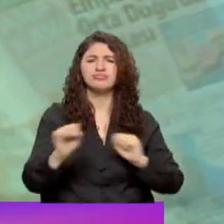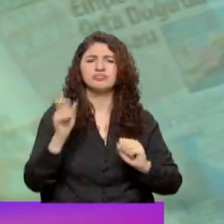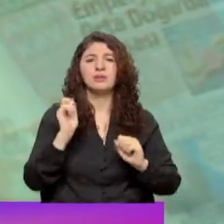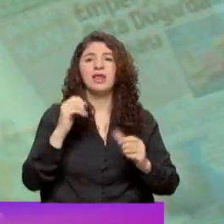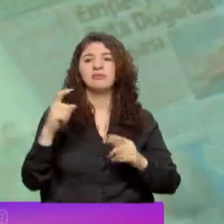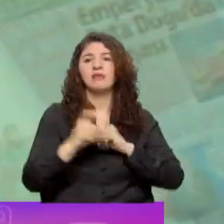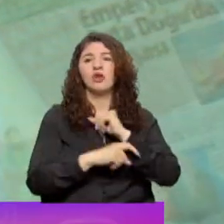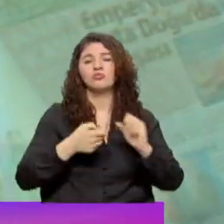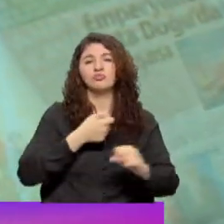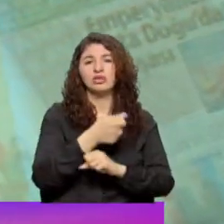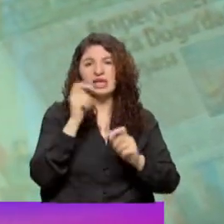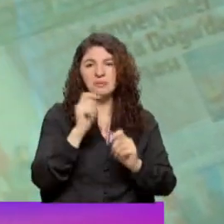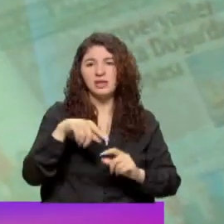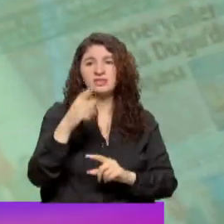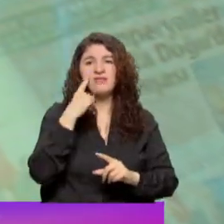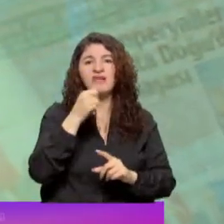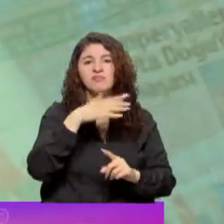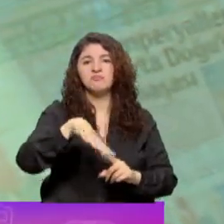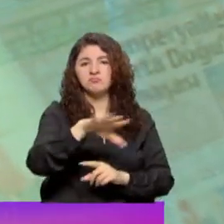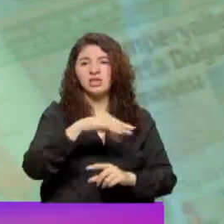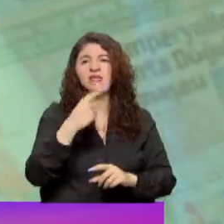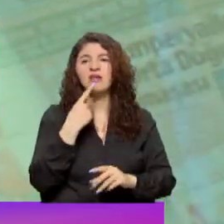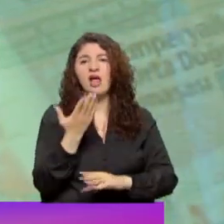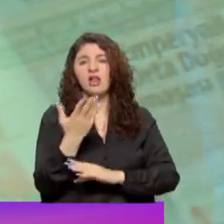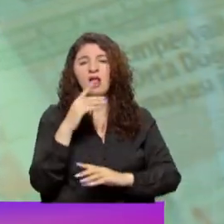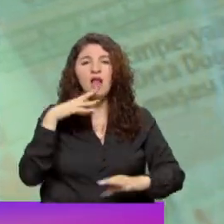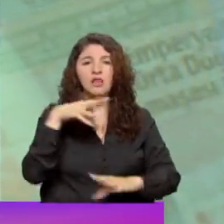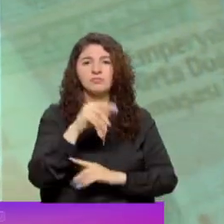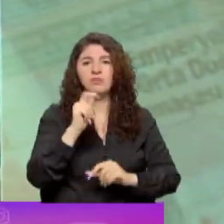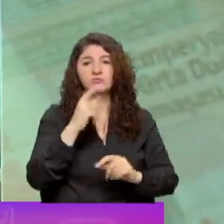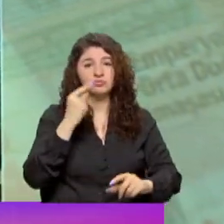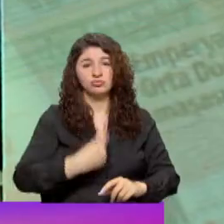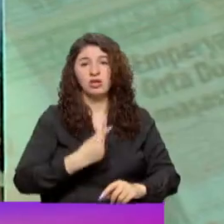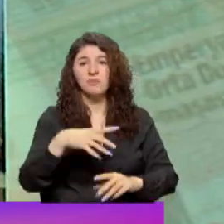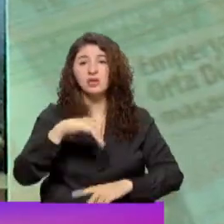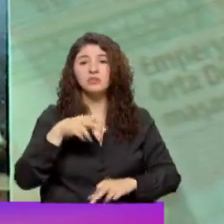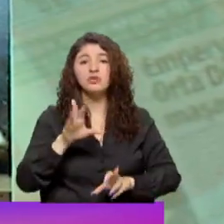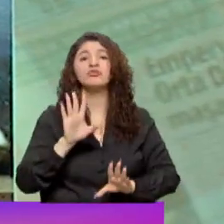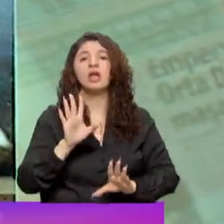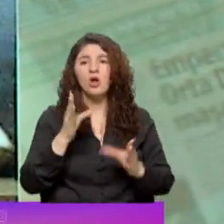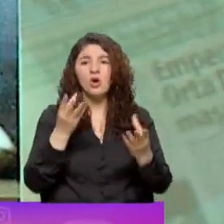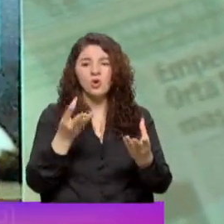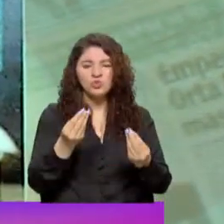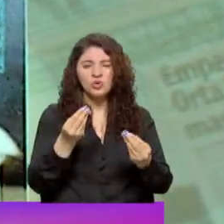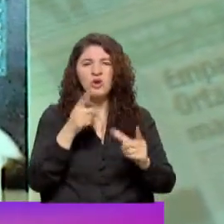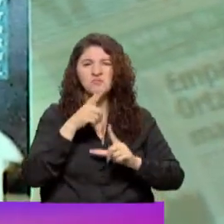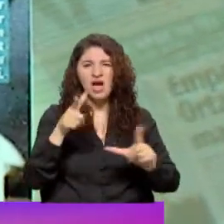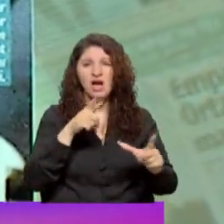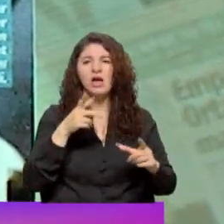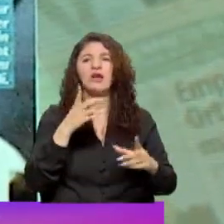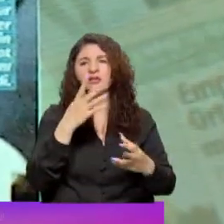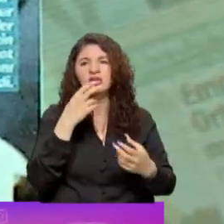terörle mücadele icra eden devlet adamlarımıza dil uzatanları uyardı Meydan boş değil kuru gürültüye pabuç